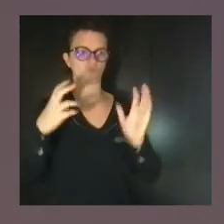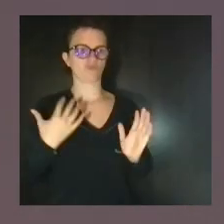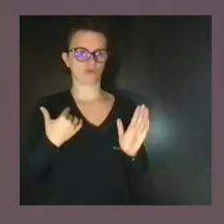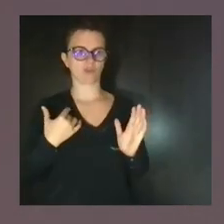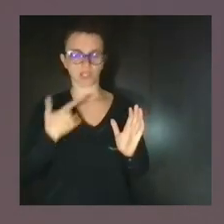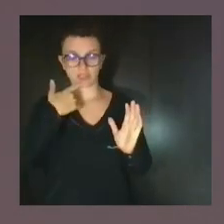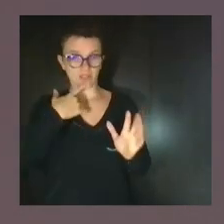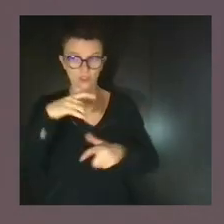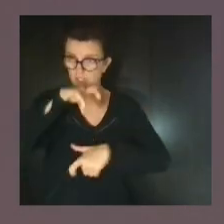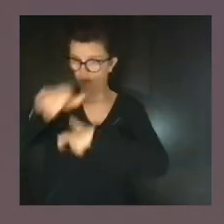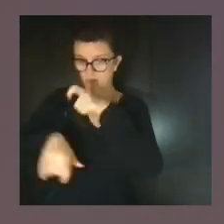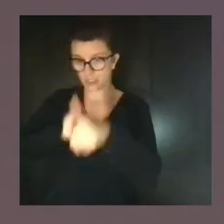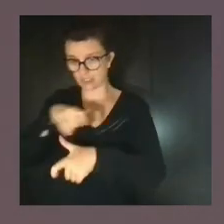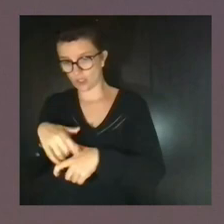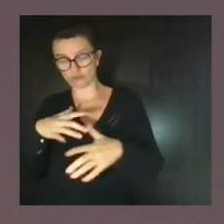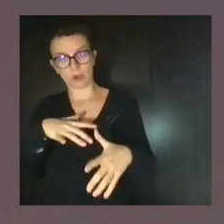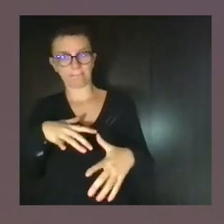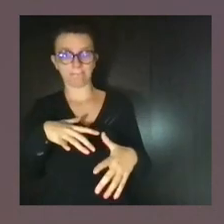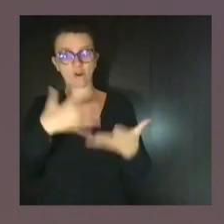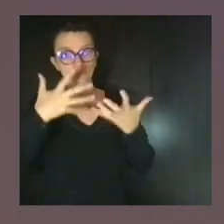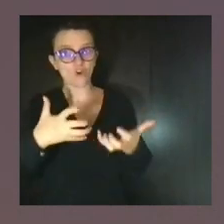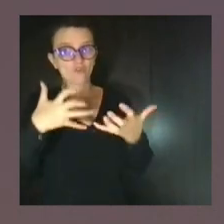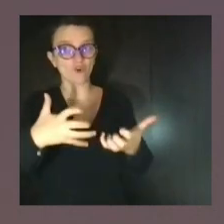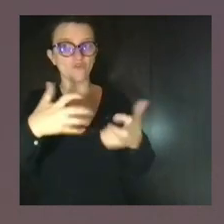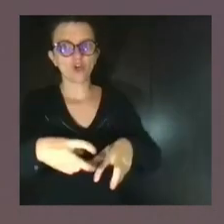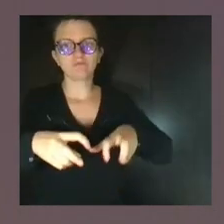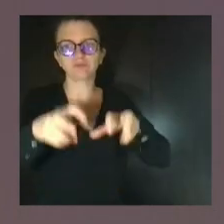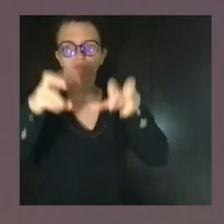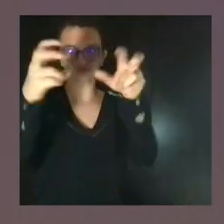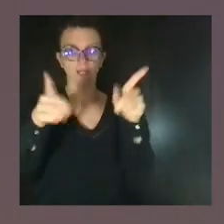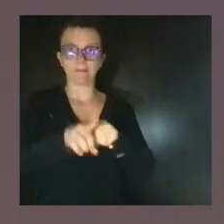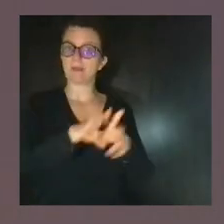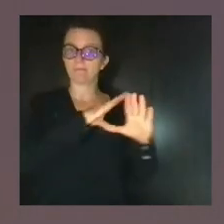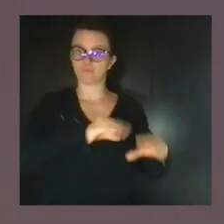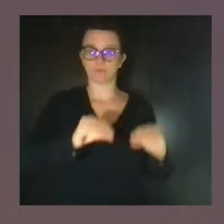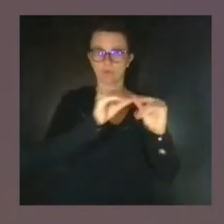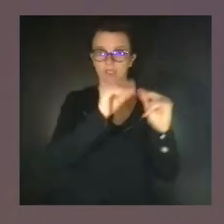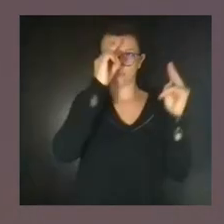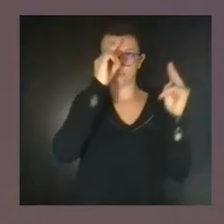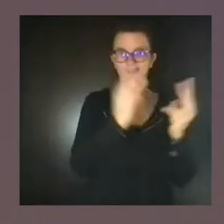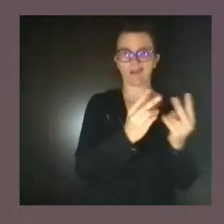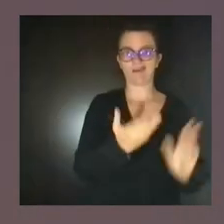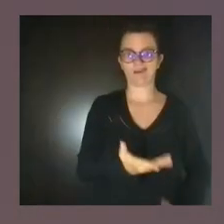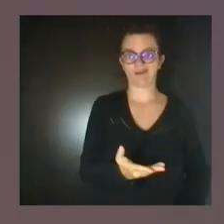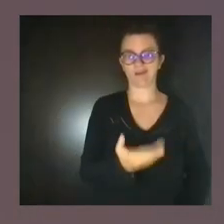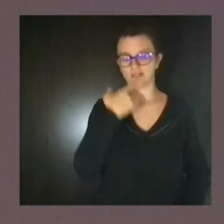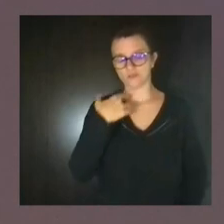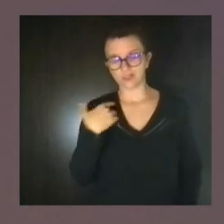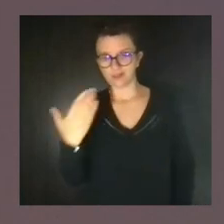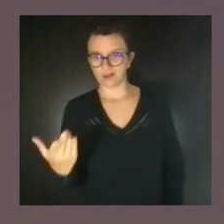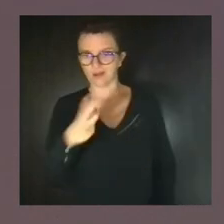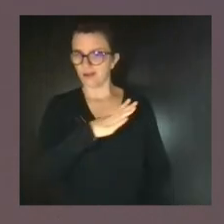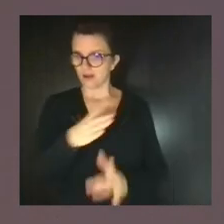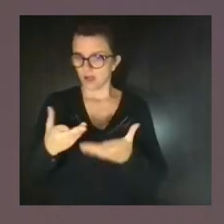cette population ne font qu'augmenter, au même titre, d'ailleurs, que la population générale. Et donc, on se retrouve face à une population